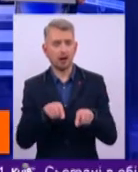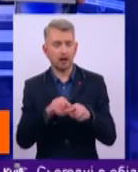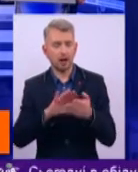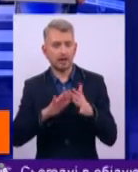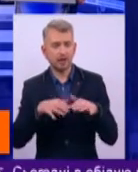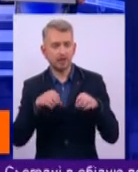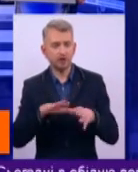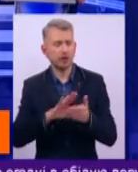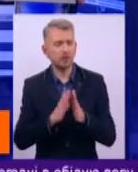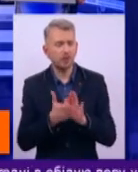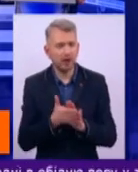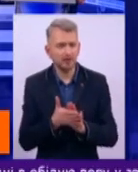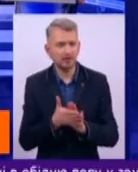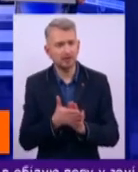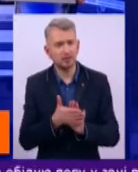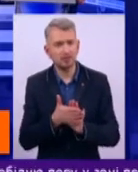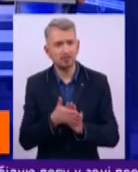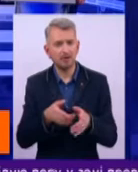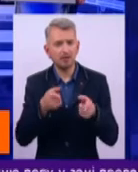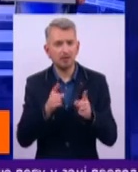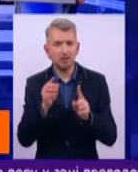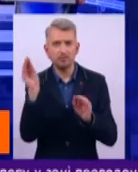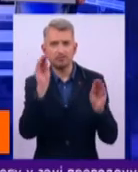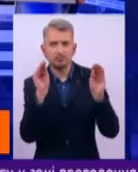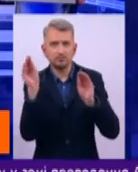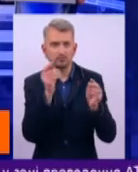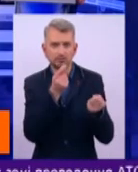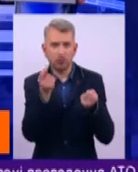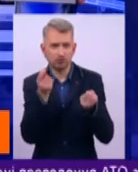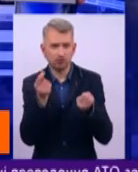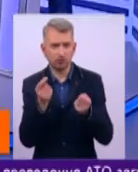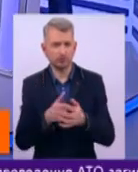вирішення ситуації, воно дійсно збирається з маленьких пазлів. Але